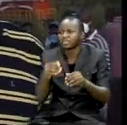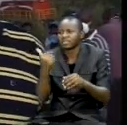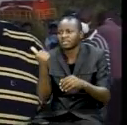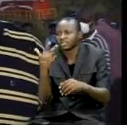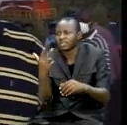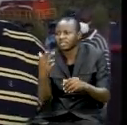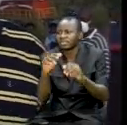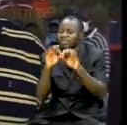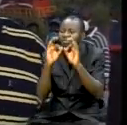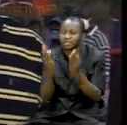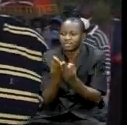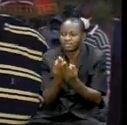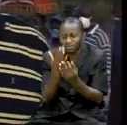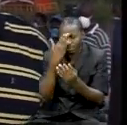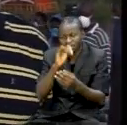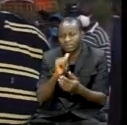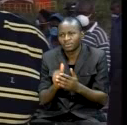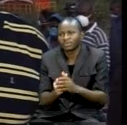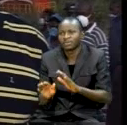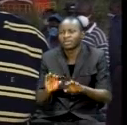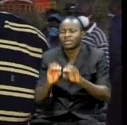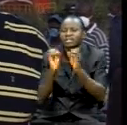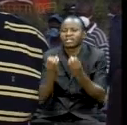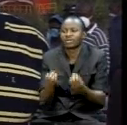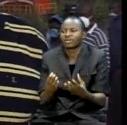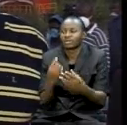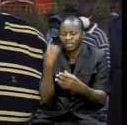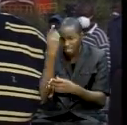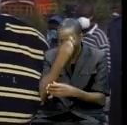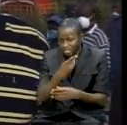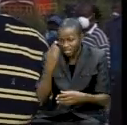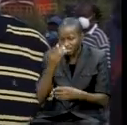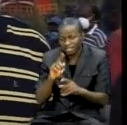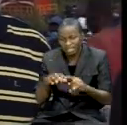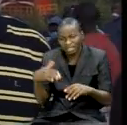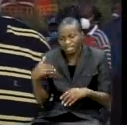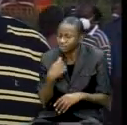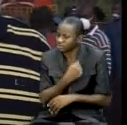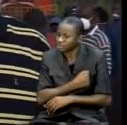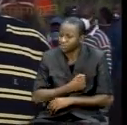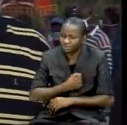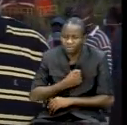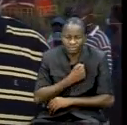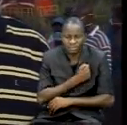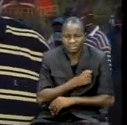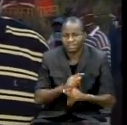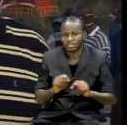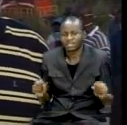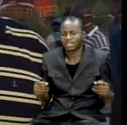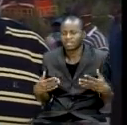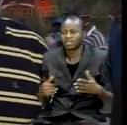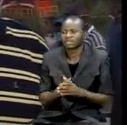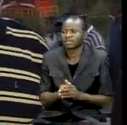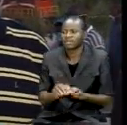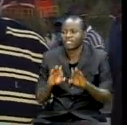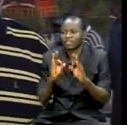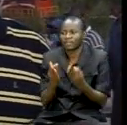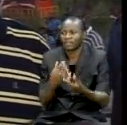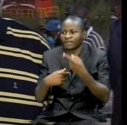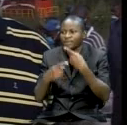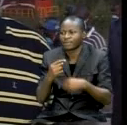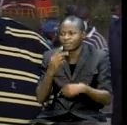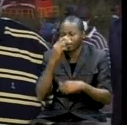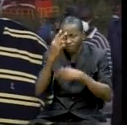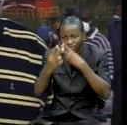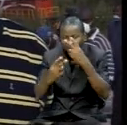tuyée à Tuyabalou et Ningapi, tout à l'heure, il y a eu Marangapi. En tout cas, il n'est pas souci à Mingi. Il vit famille à Nifuata Kulumbashi, il y a